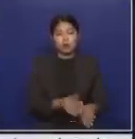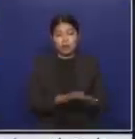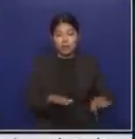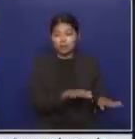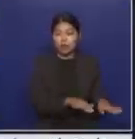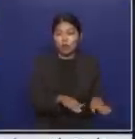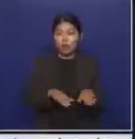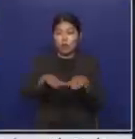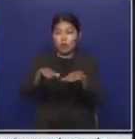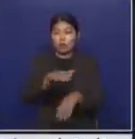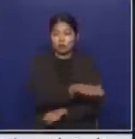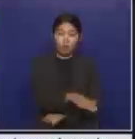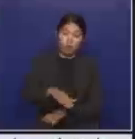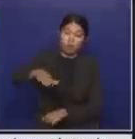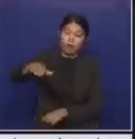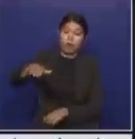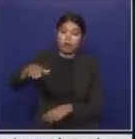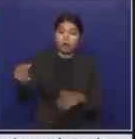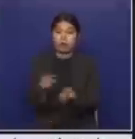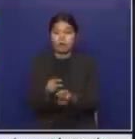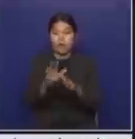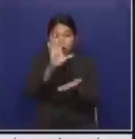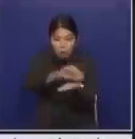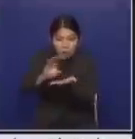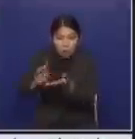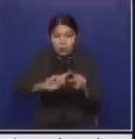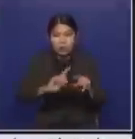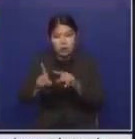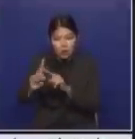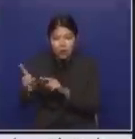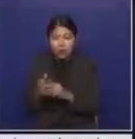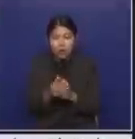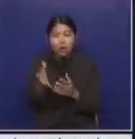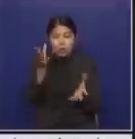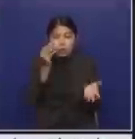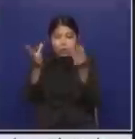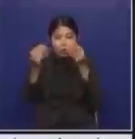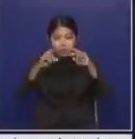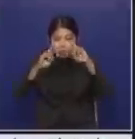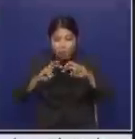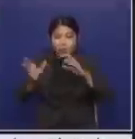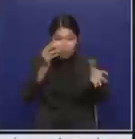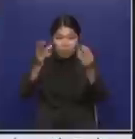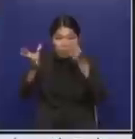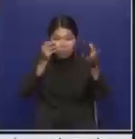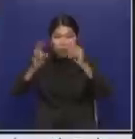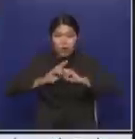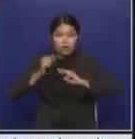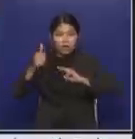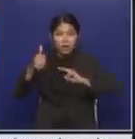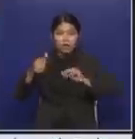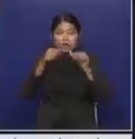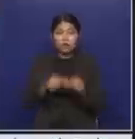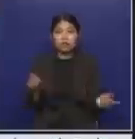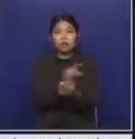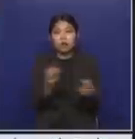ยืนยันกับท่านประธานลายล้อมพวกเขาด้วยข้อมูลและข้อที่จริงที่เขาสามารถสืบค้นได้แม้ไม่ได้อยู่ใน